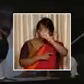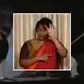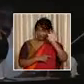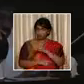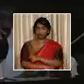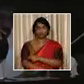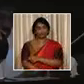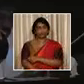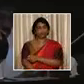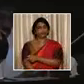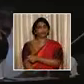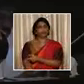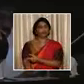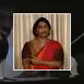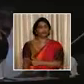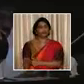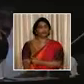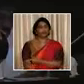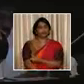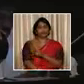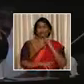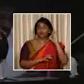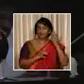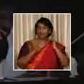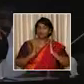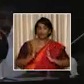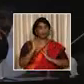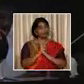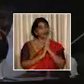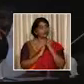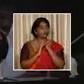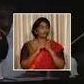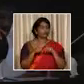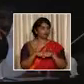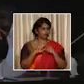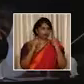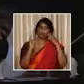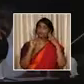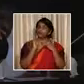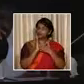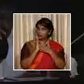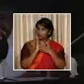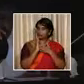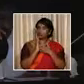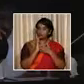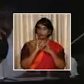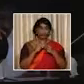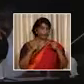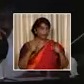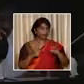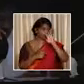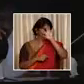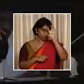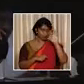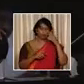மீறலுக்கு எதிராக குரல் கொடுக்கின்ற நாடுகள் இந்த விடயத்திலே அதிகமான கரிசனையை எடுக்க வேண்டும் இலங்கையிலே நடைபெற்ற இனப்படுகொலைக்கு